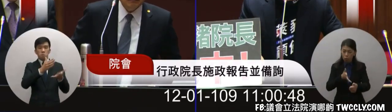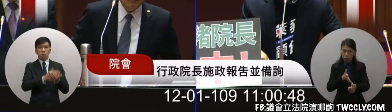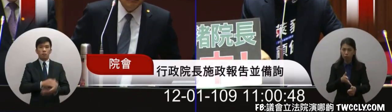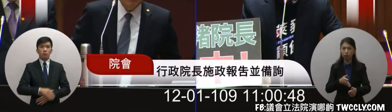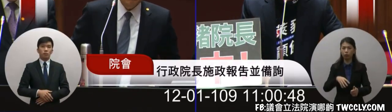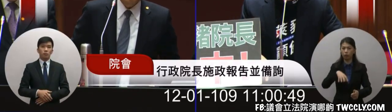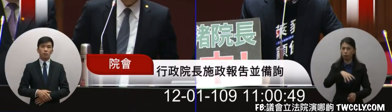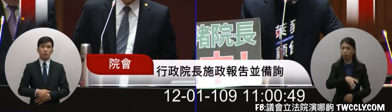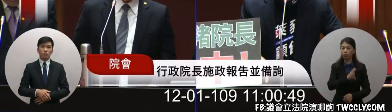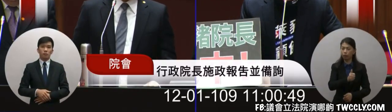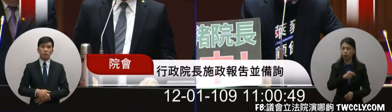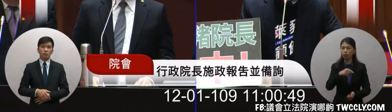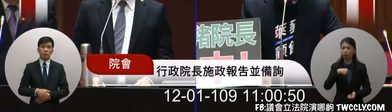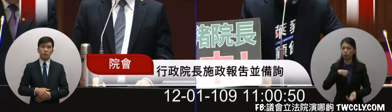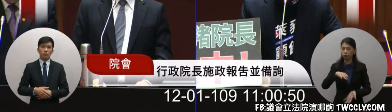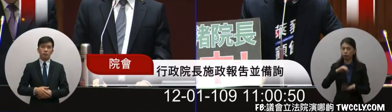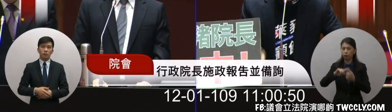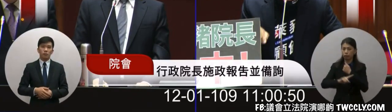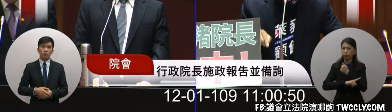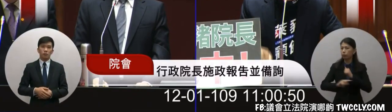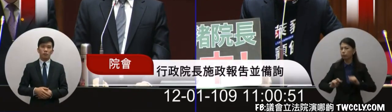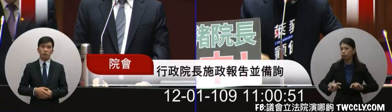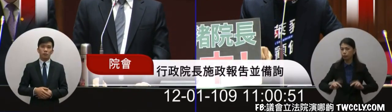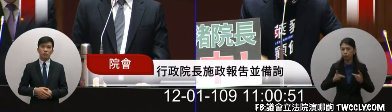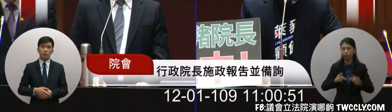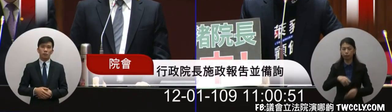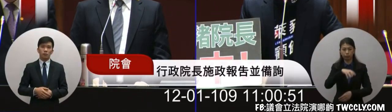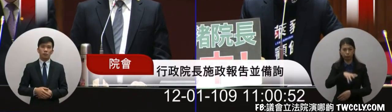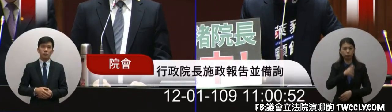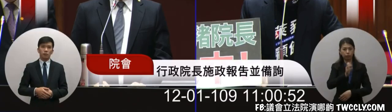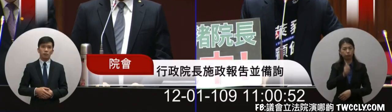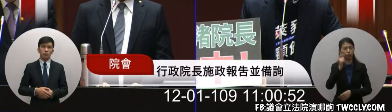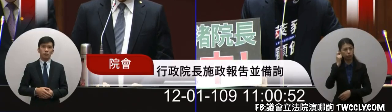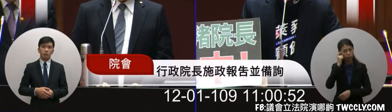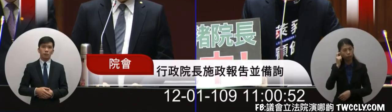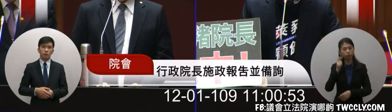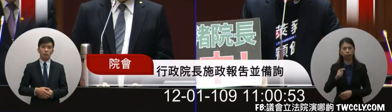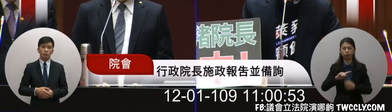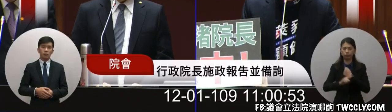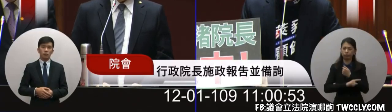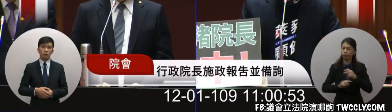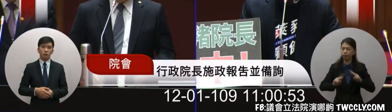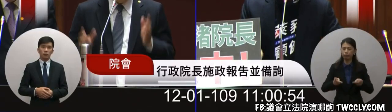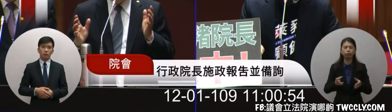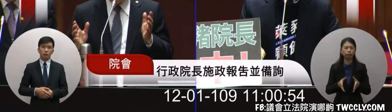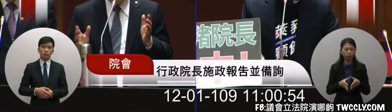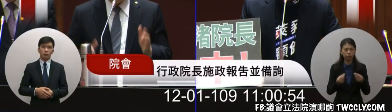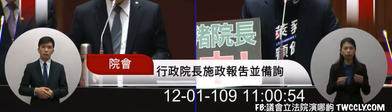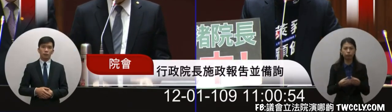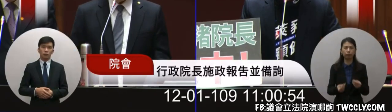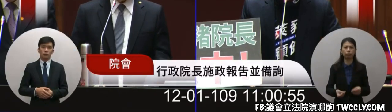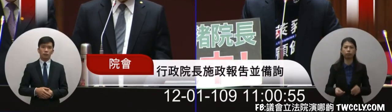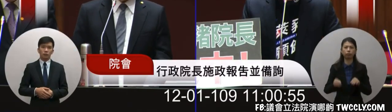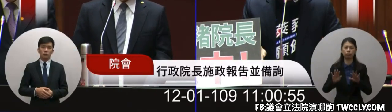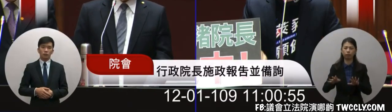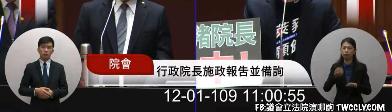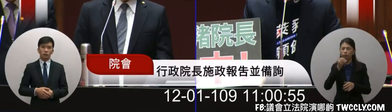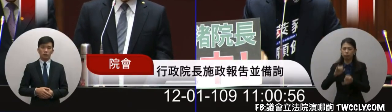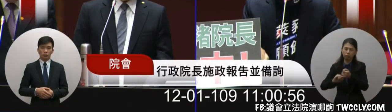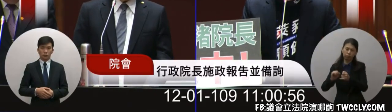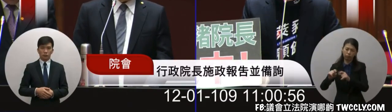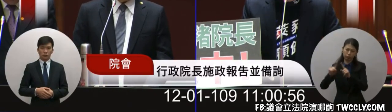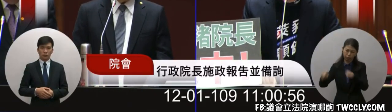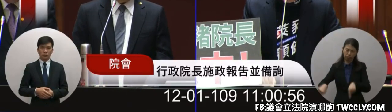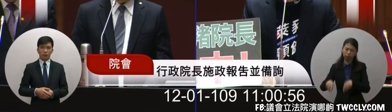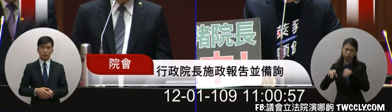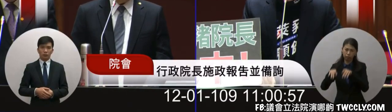部长我们在提出这个修法的时候，部长认为说不宜修法嘛，就说现在契约已经有做，但我们就认为